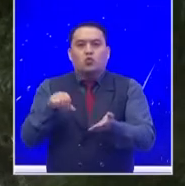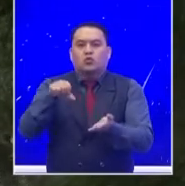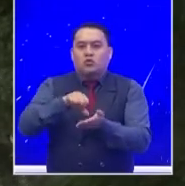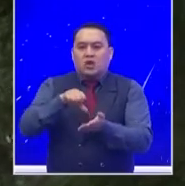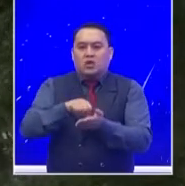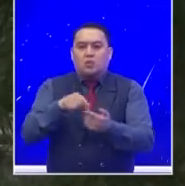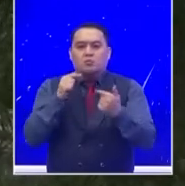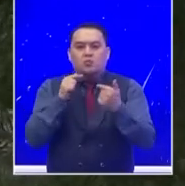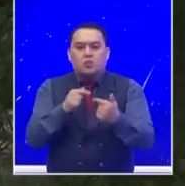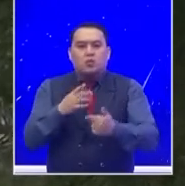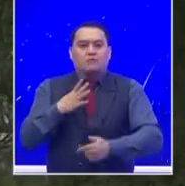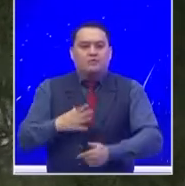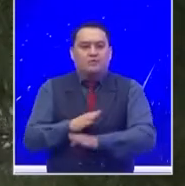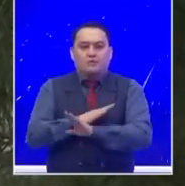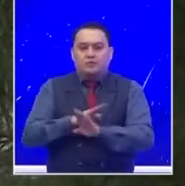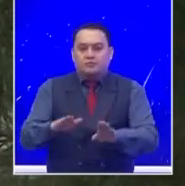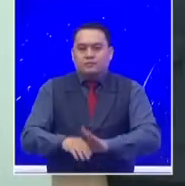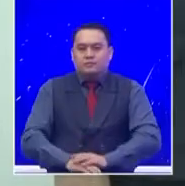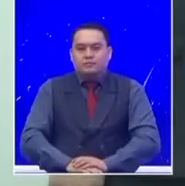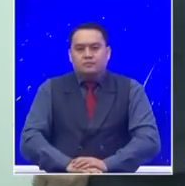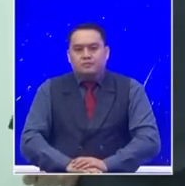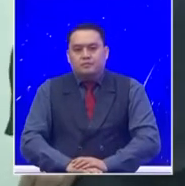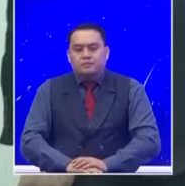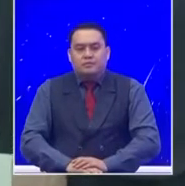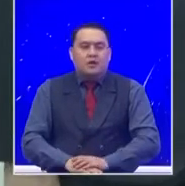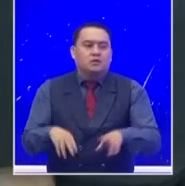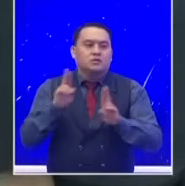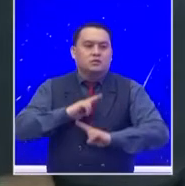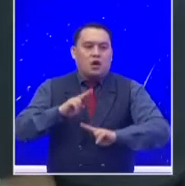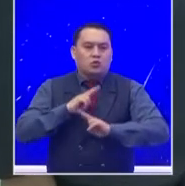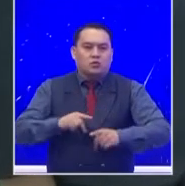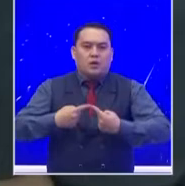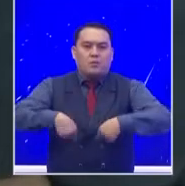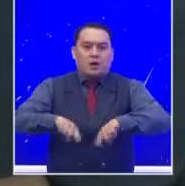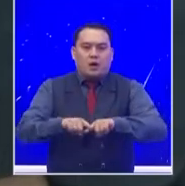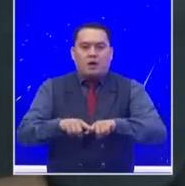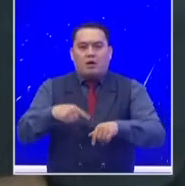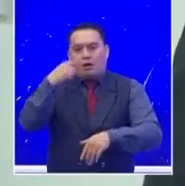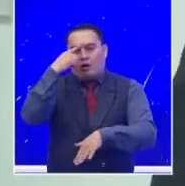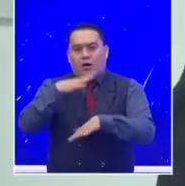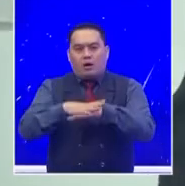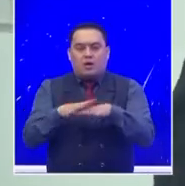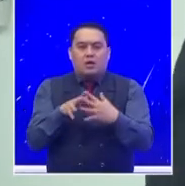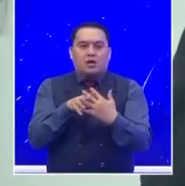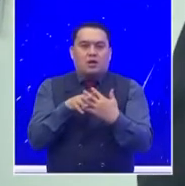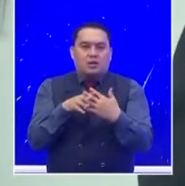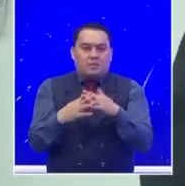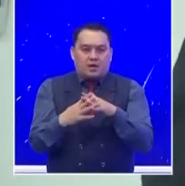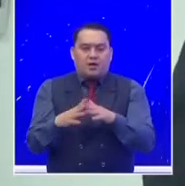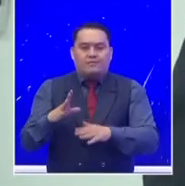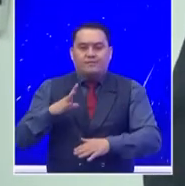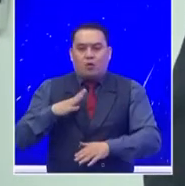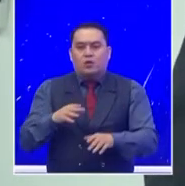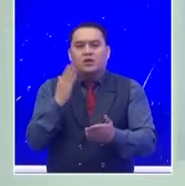в антикоррупционных мероприятиях. Кроме того, сотрудники департамента посетили сервисный акимат в селе Шамалган. С недавнего времени